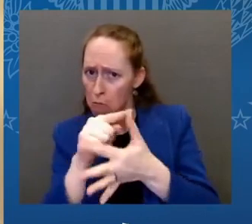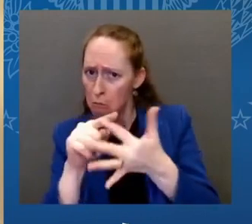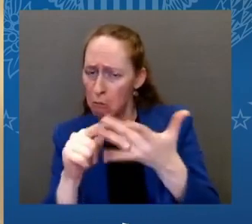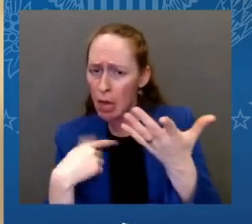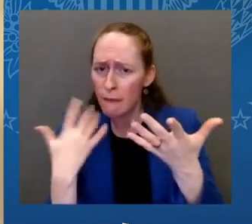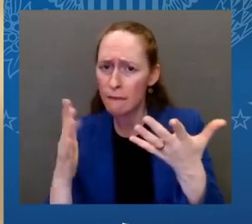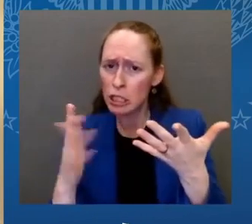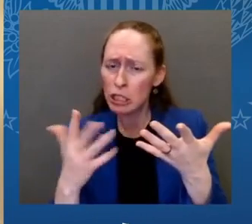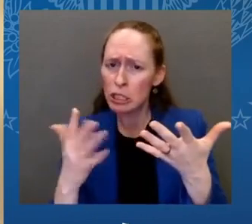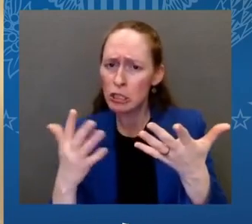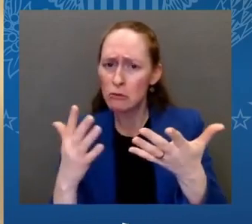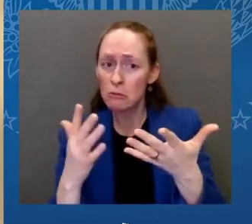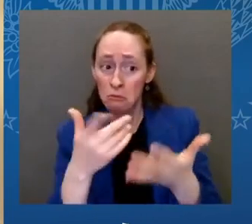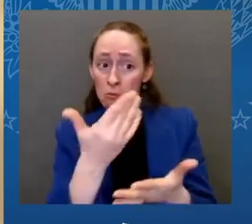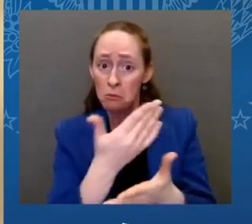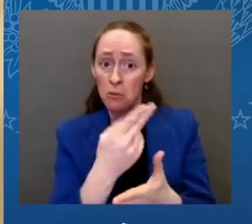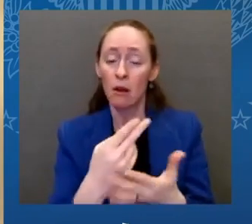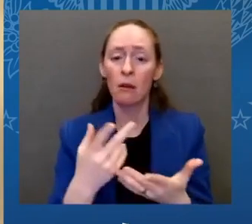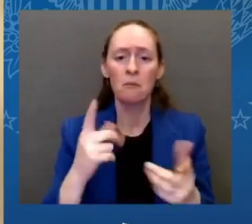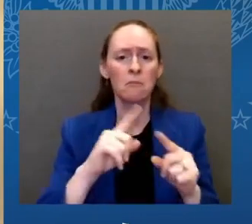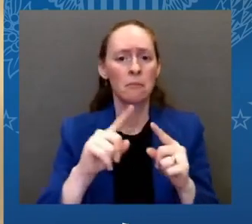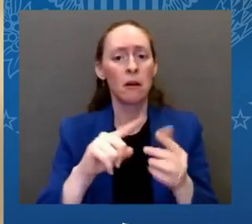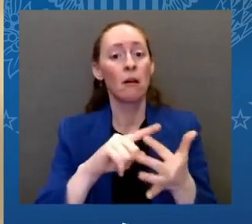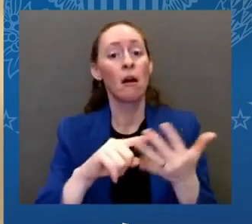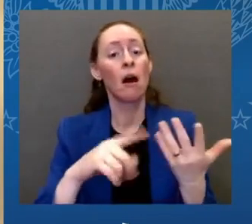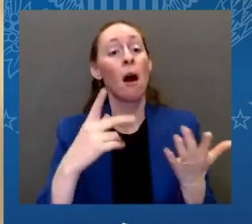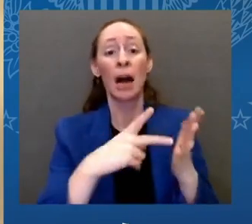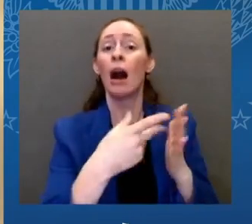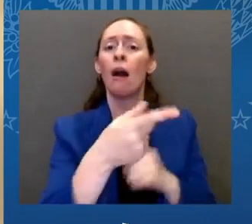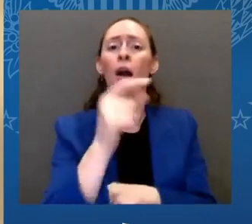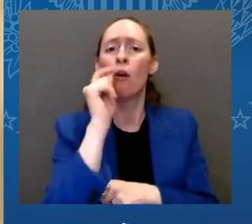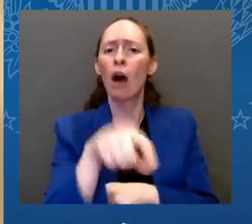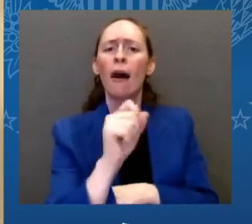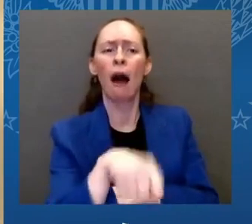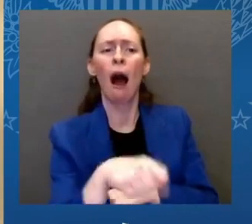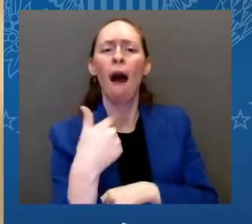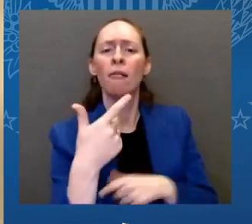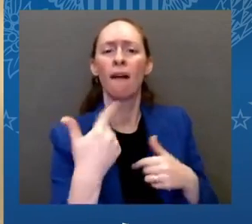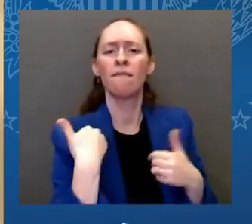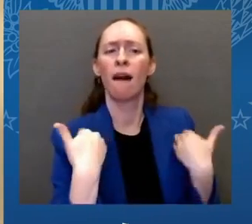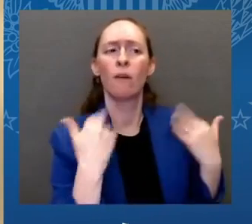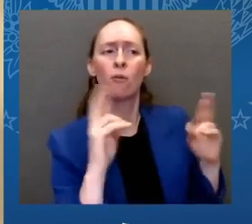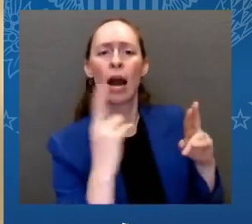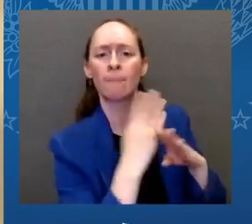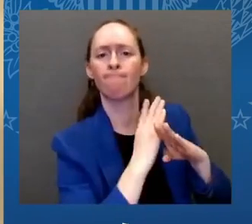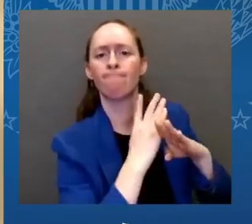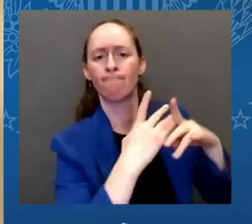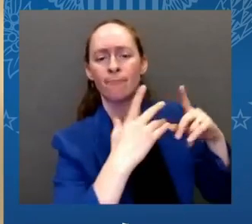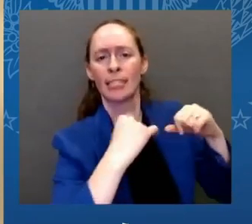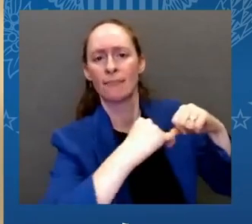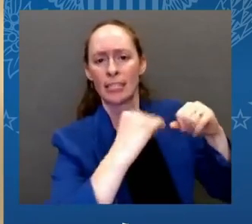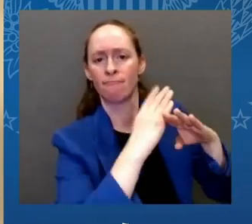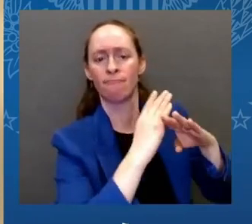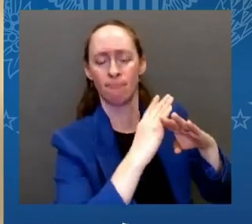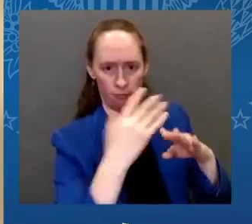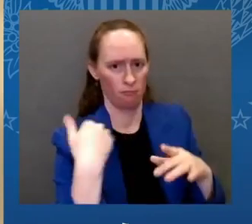засоби захисту. Після повномасштабного вторгнення більше 20 мільярдів доларів